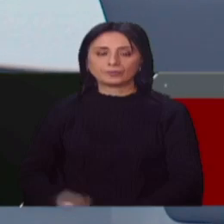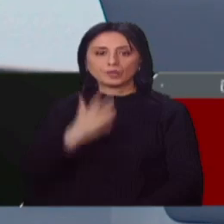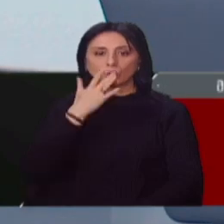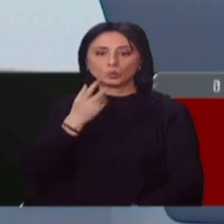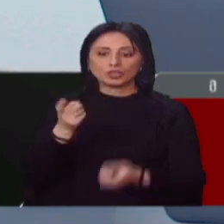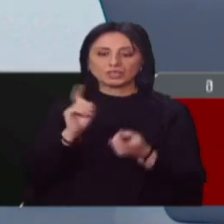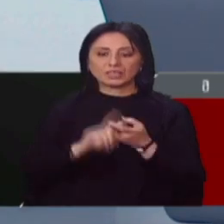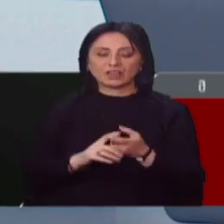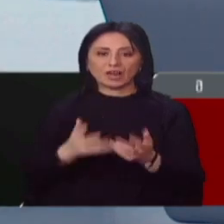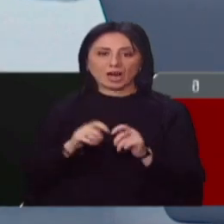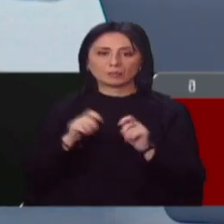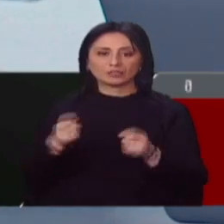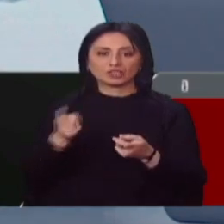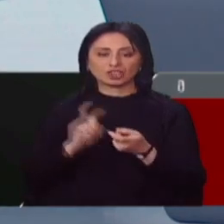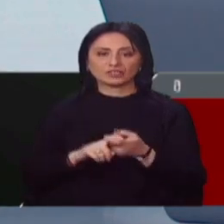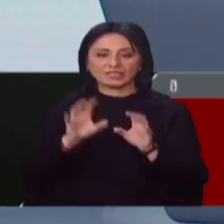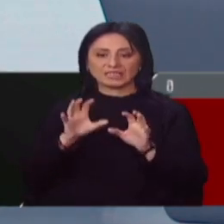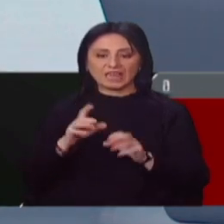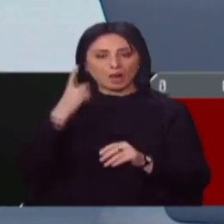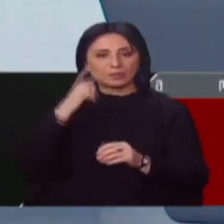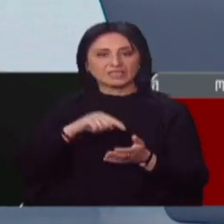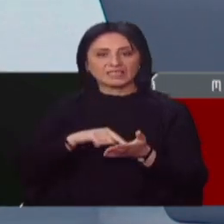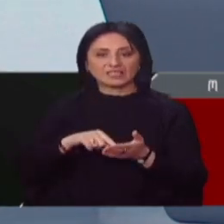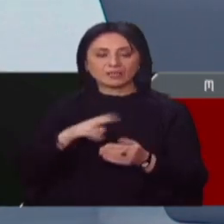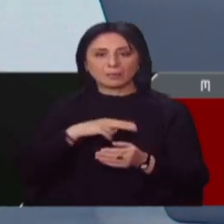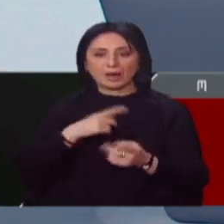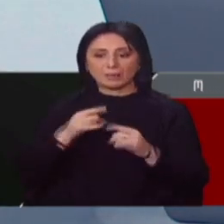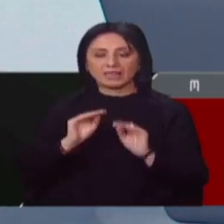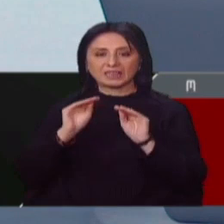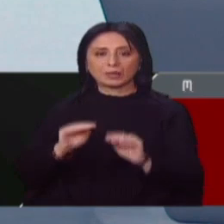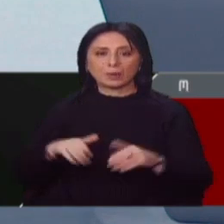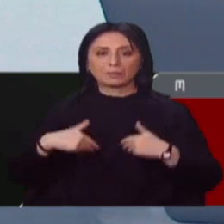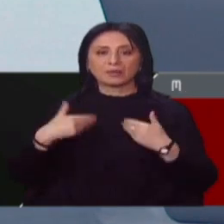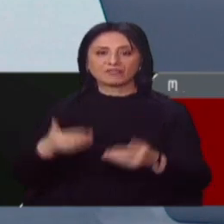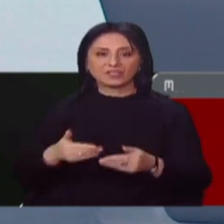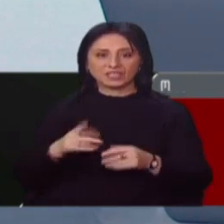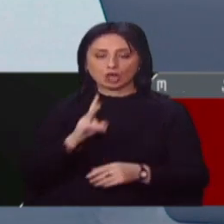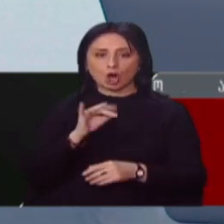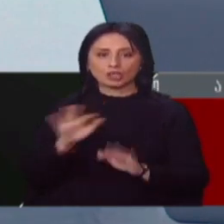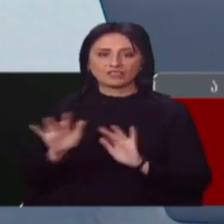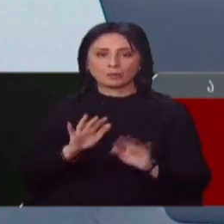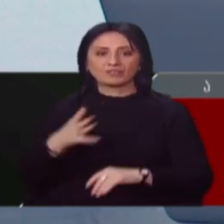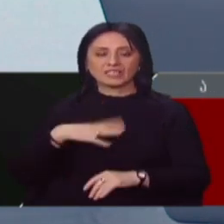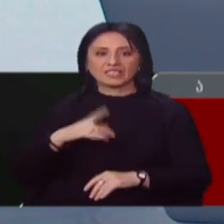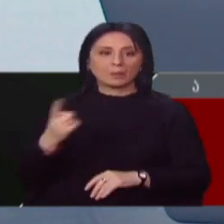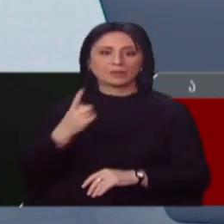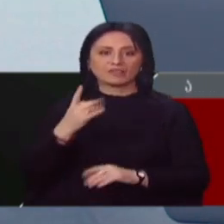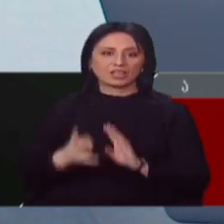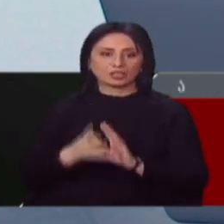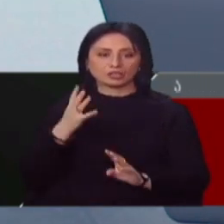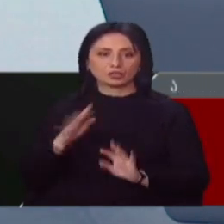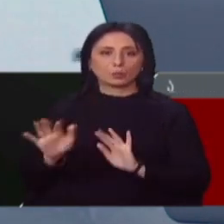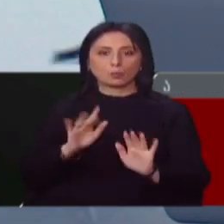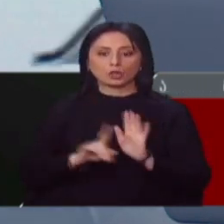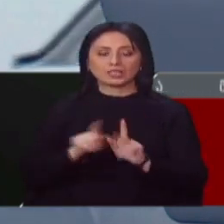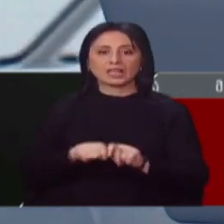Uchaori gavlenis gamjuraobis shesakhebs sakanomdeblo iniciativis parlamentshi dabrunebas miesalmeba konservatuli mozdraoba sakartvelo upirveles qovlisa.